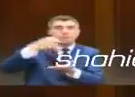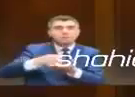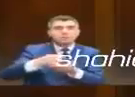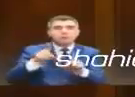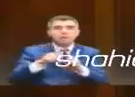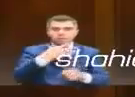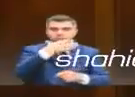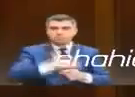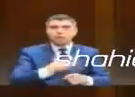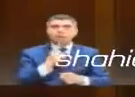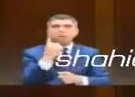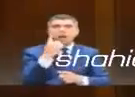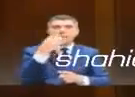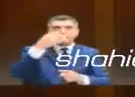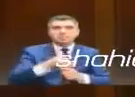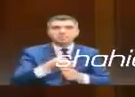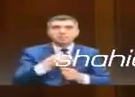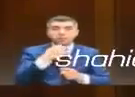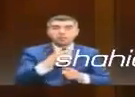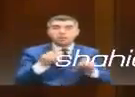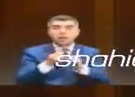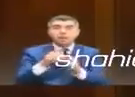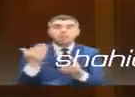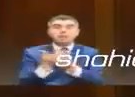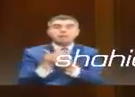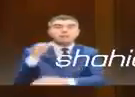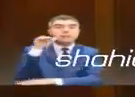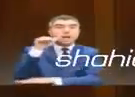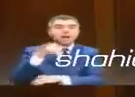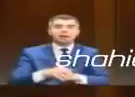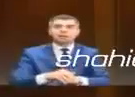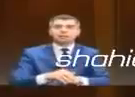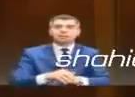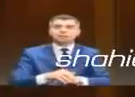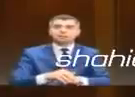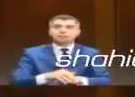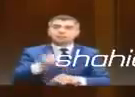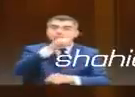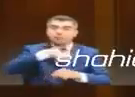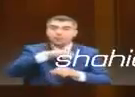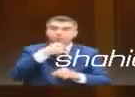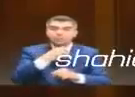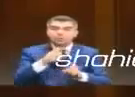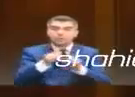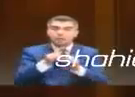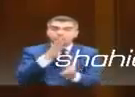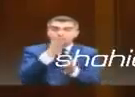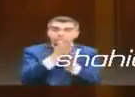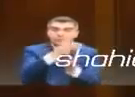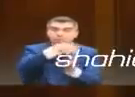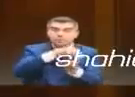جسد واحد حين يتعلق الامر بالوحده الوطنيه لقد الفنا في مسعانا النبيل لبناء